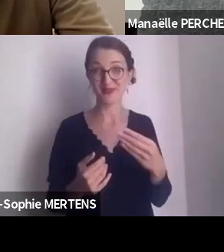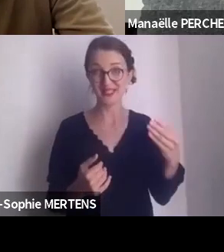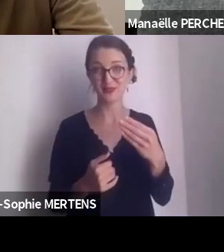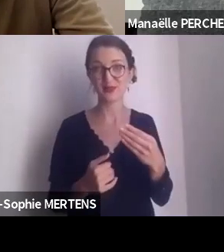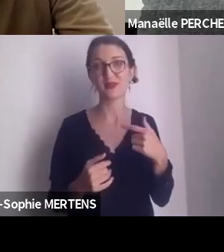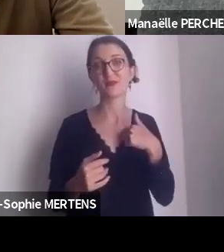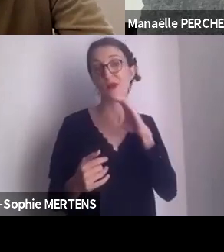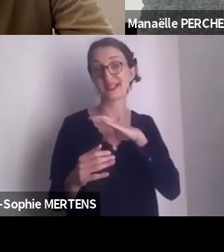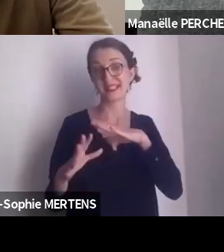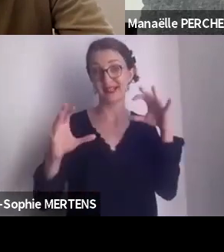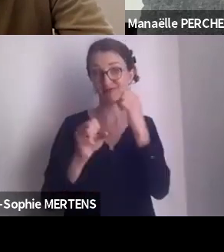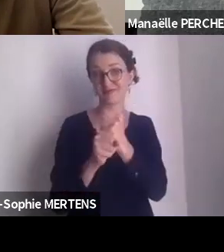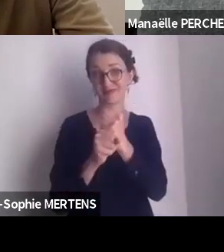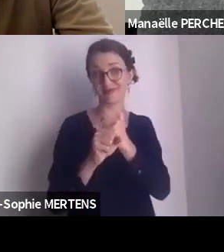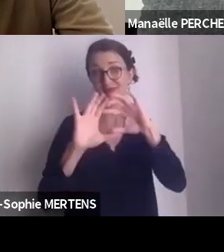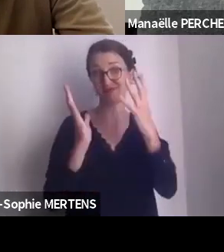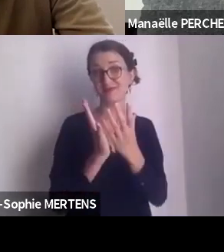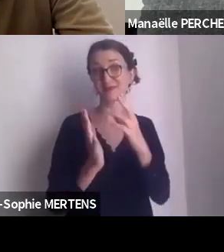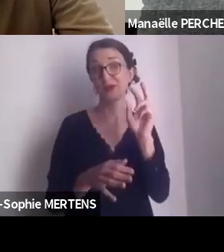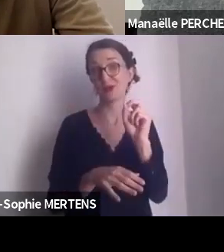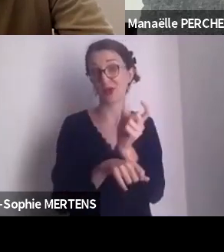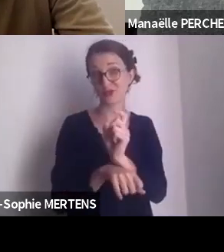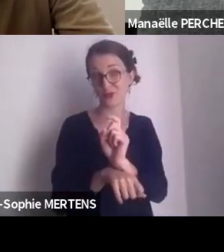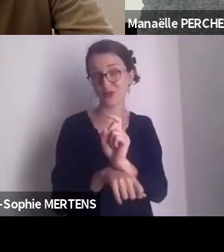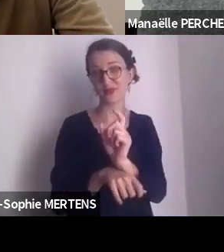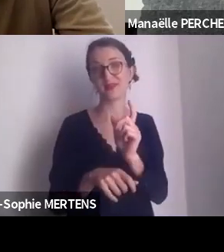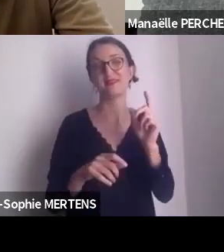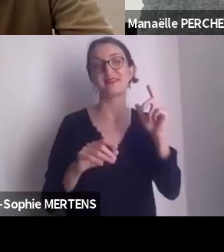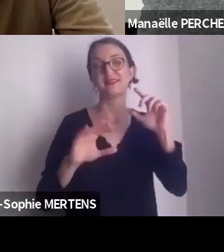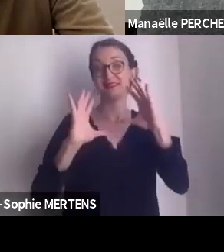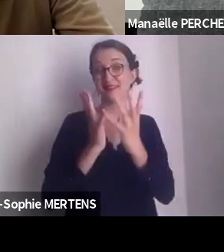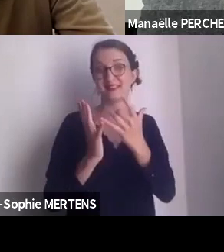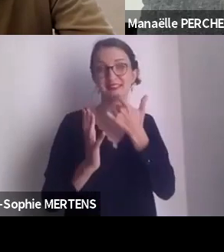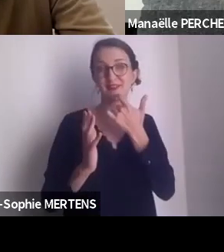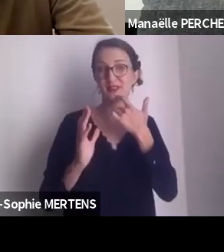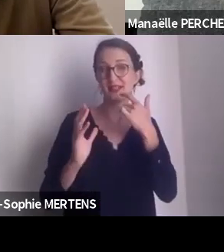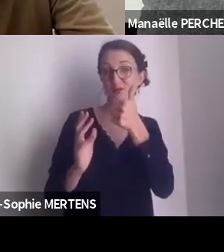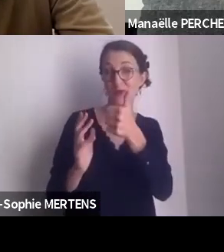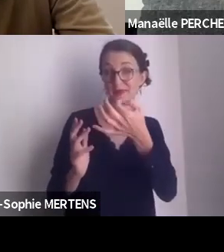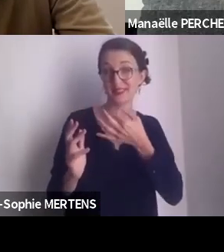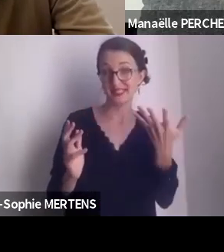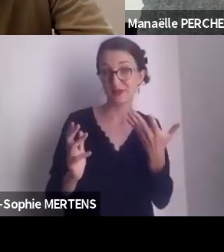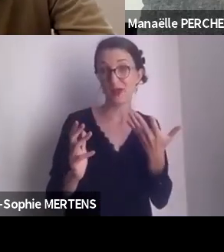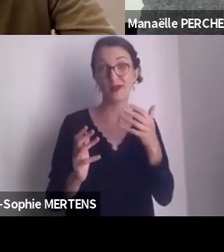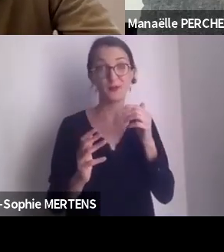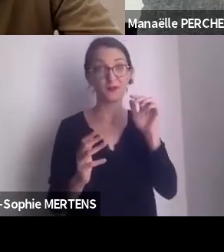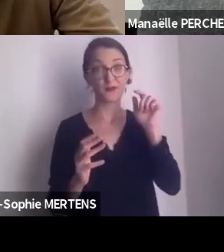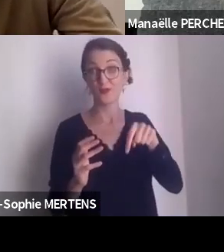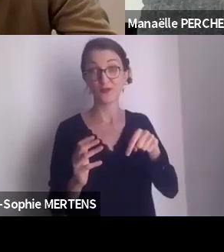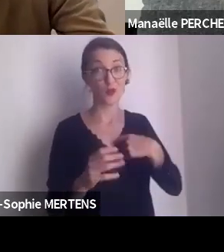30 secondes ce que tu viens de nous dire, l'idée, c'est vraiment d'être à l'écoute et d'accueillir ce que ressentent